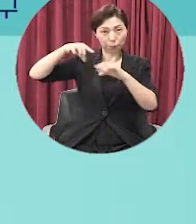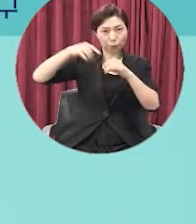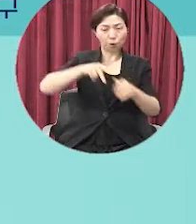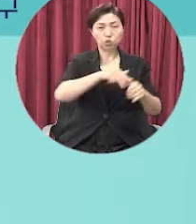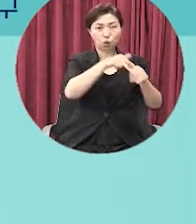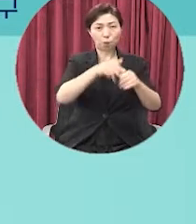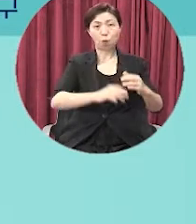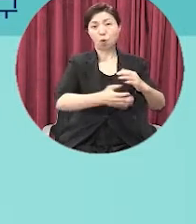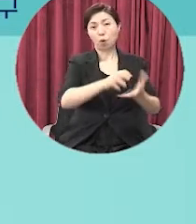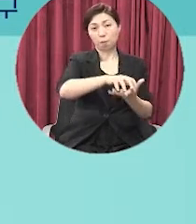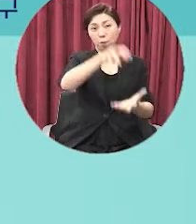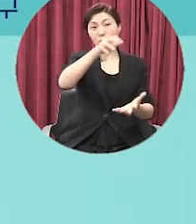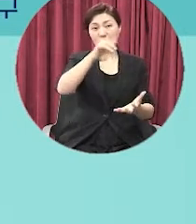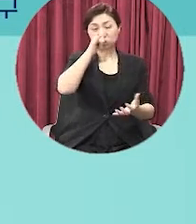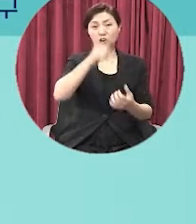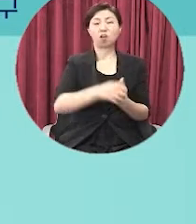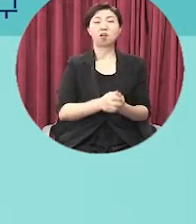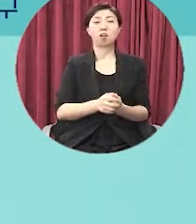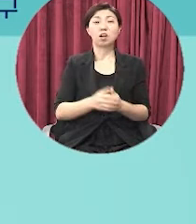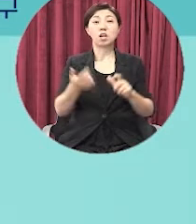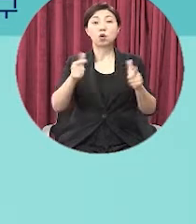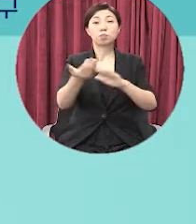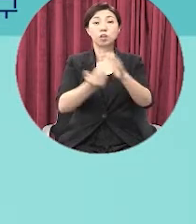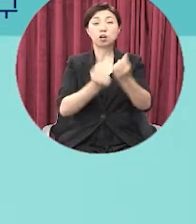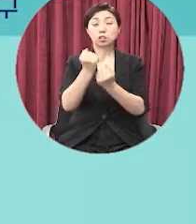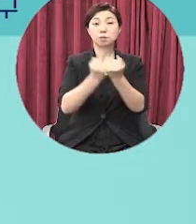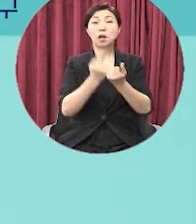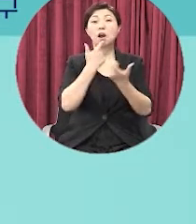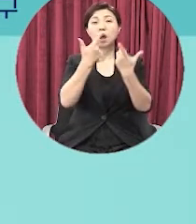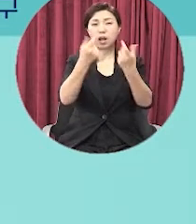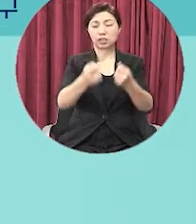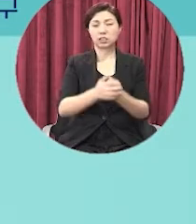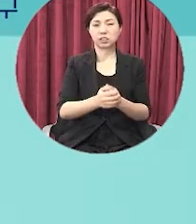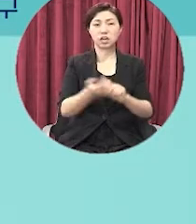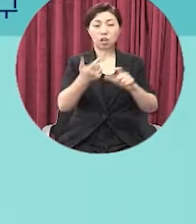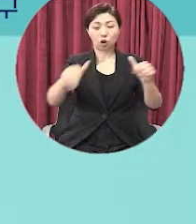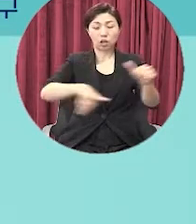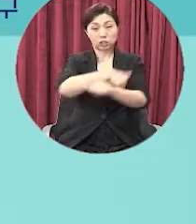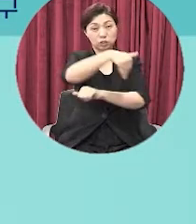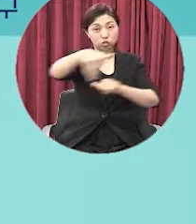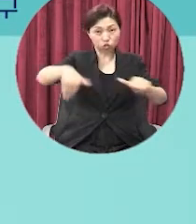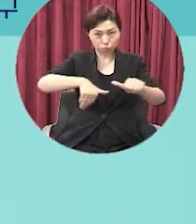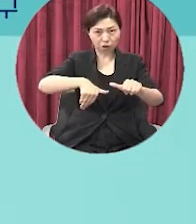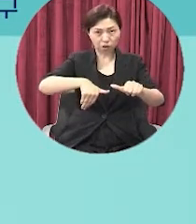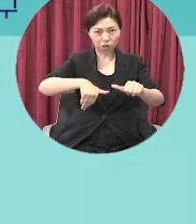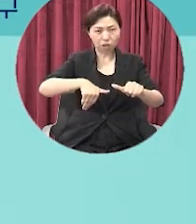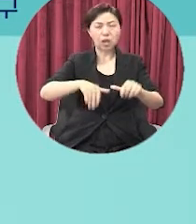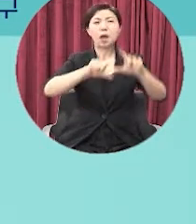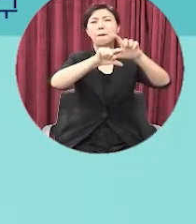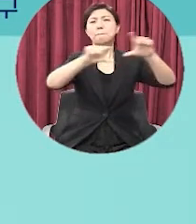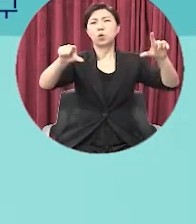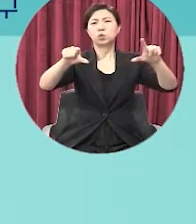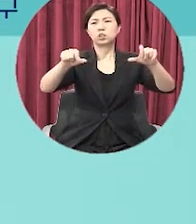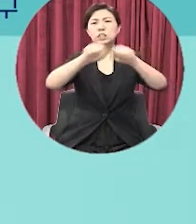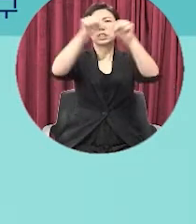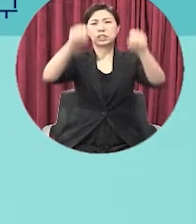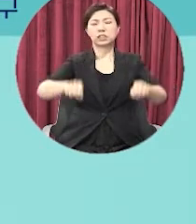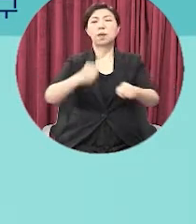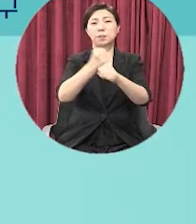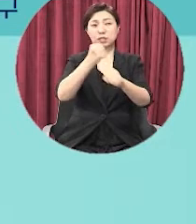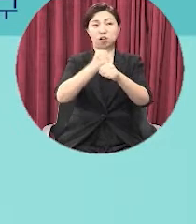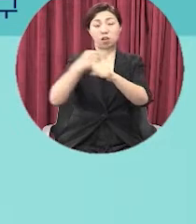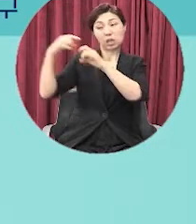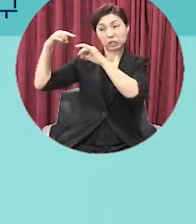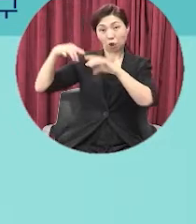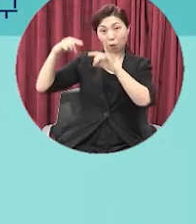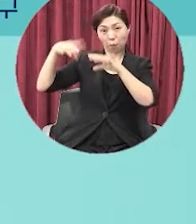된 피쳐 에 대해서는 아까 말씀 정을 토지 맵핑을 해서 밑에 있는 것처럼 표준적인 시스템 그러나 게 되게 시그널 자체는